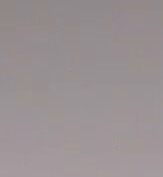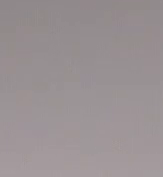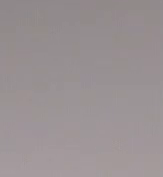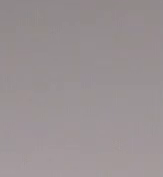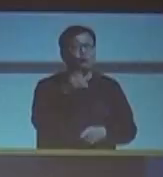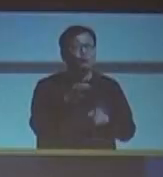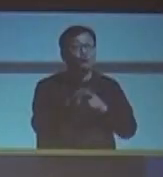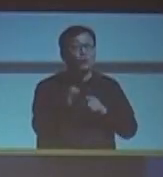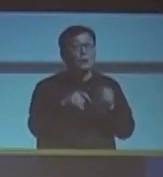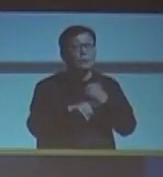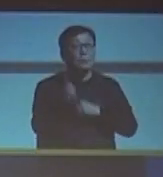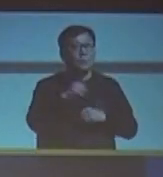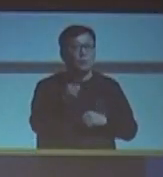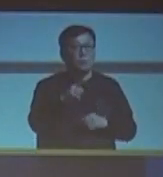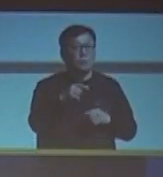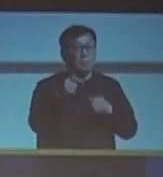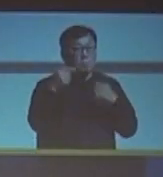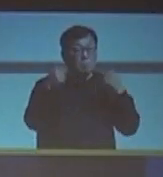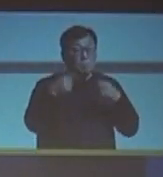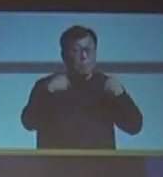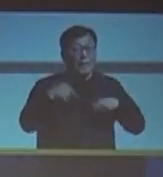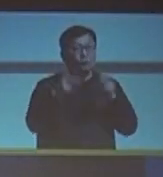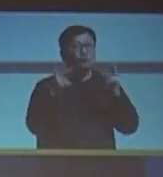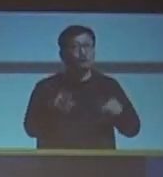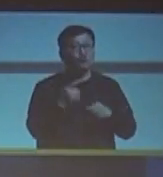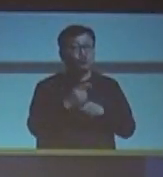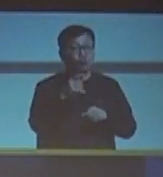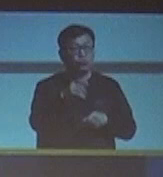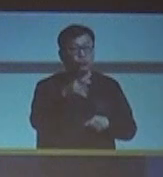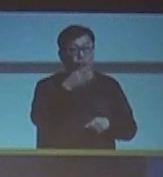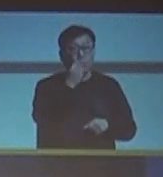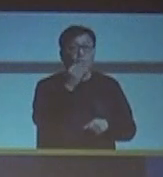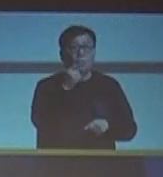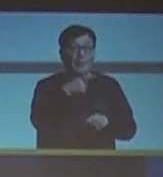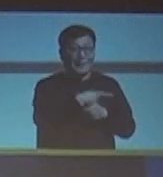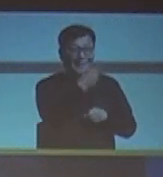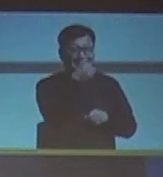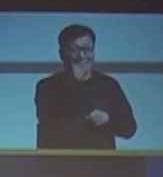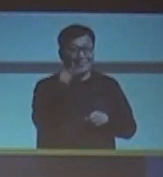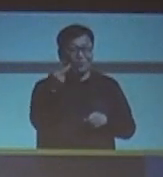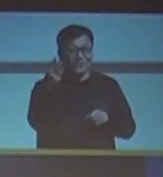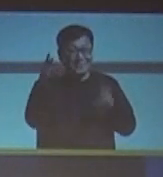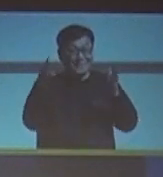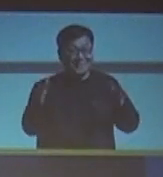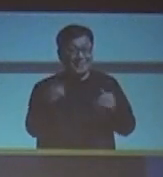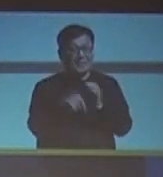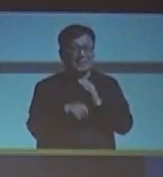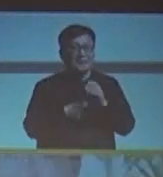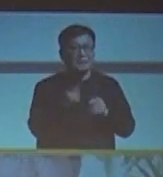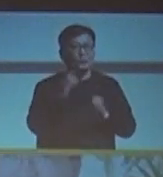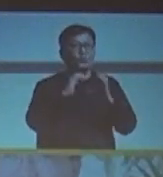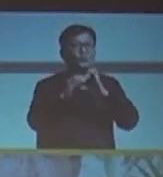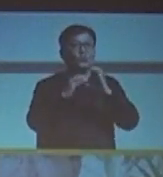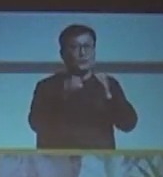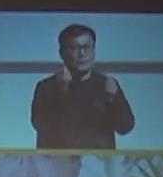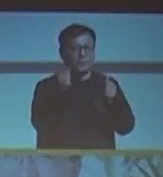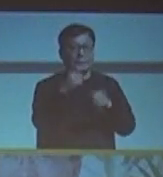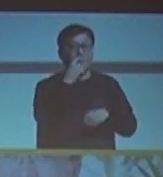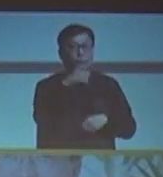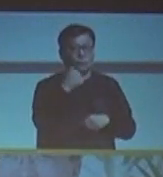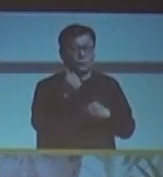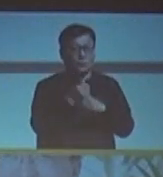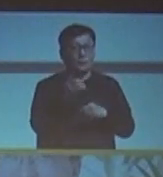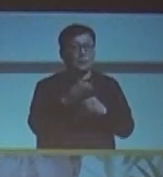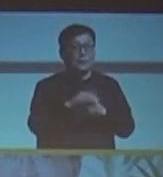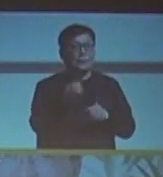신부들의 수다는 매주 토요일 1시부터 2시까지 미사드리며 소통하는 남자 미소남 3인방과 함께하는